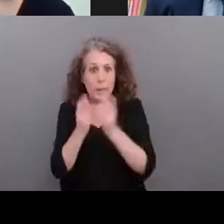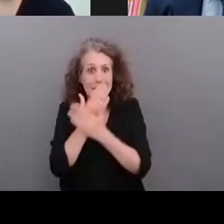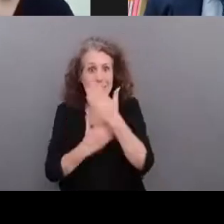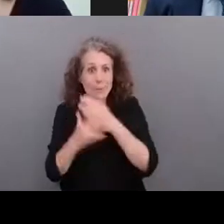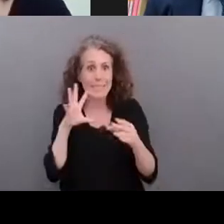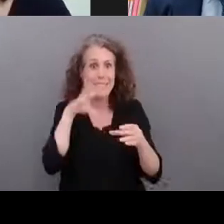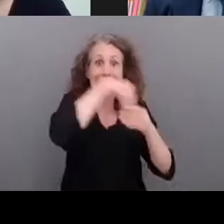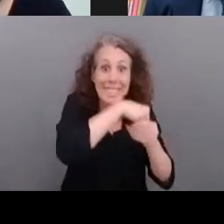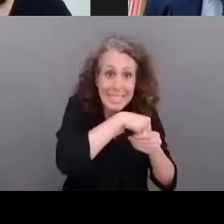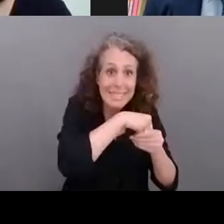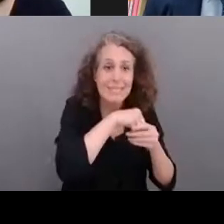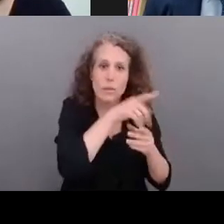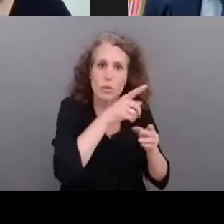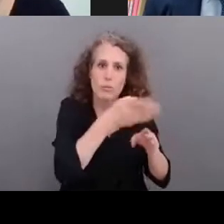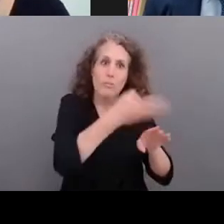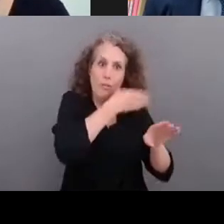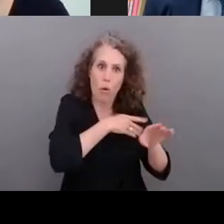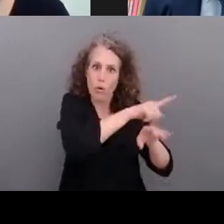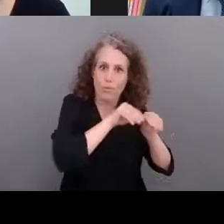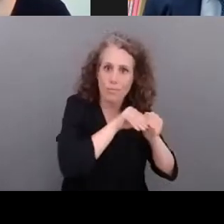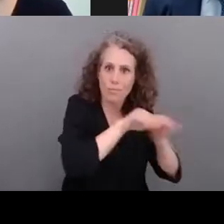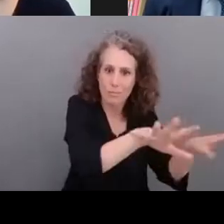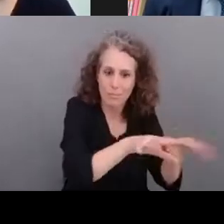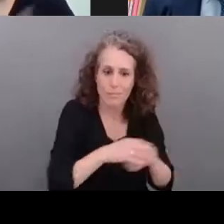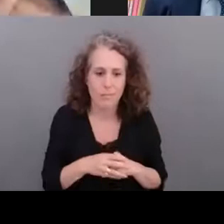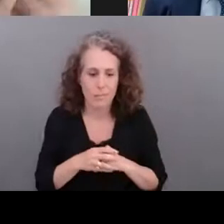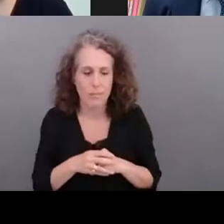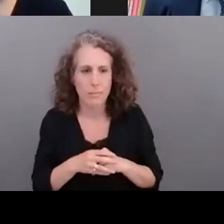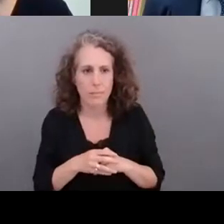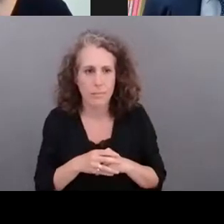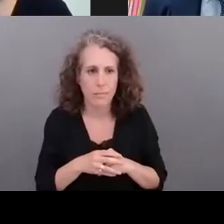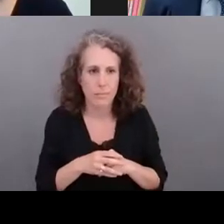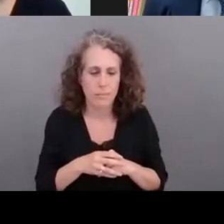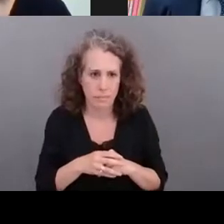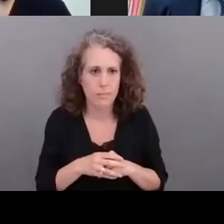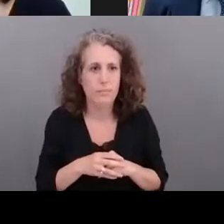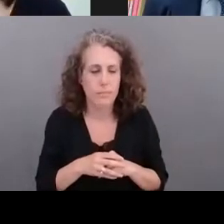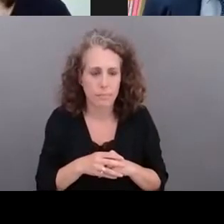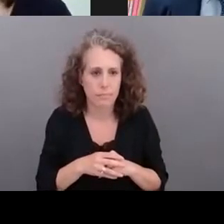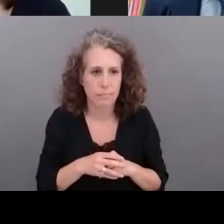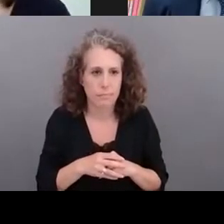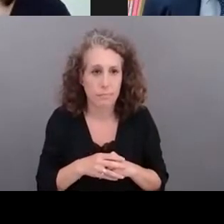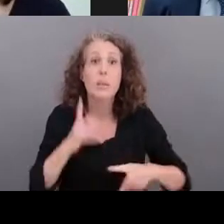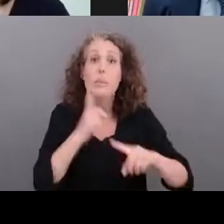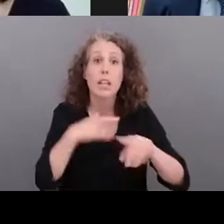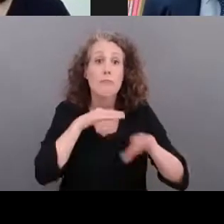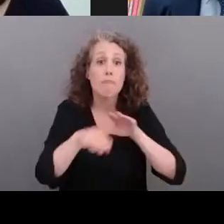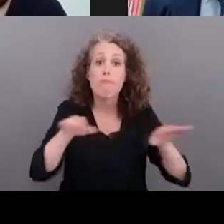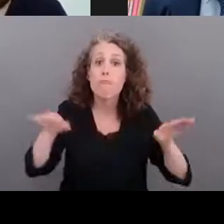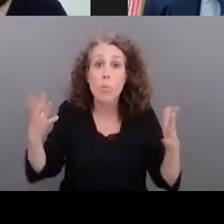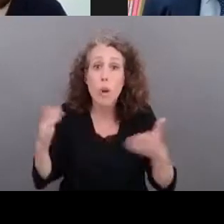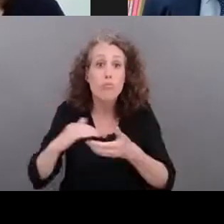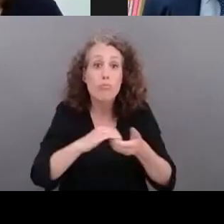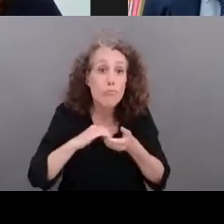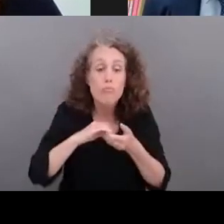4e recommandation, pour les différentes organisations et les